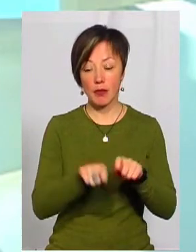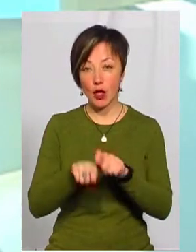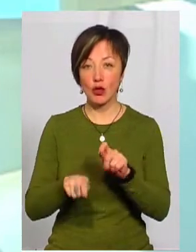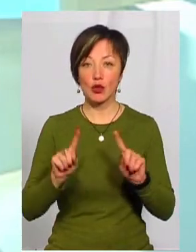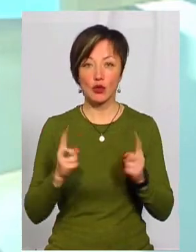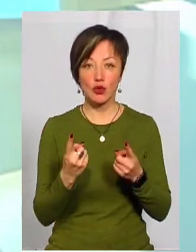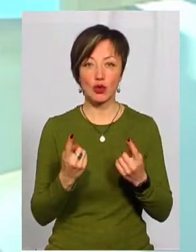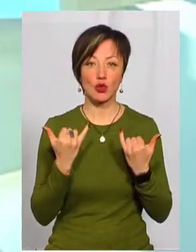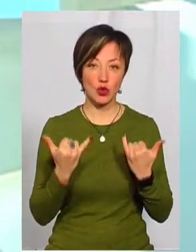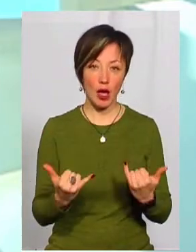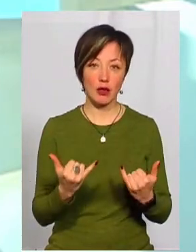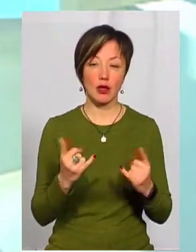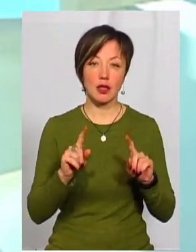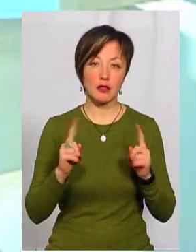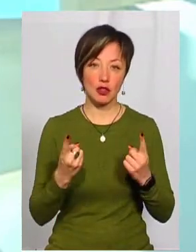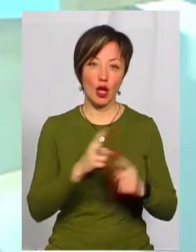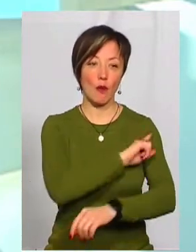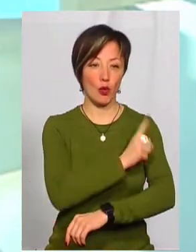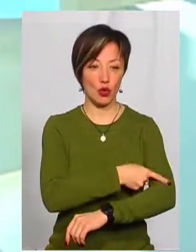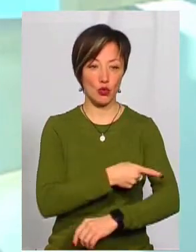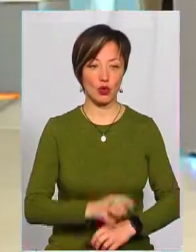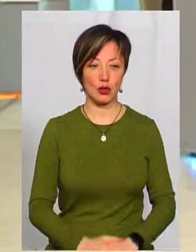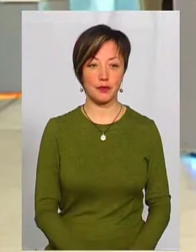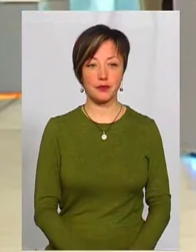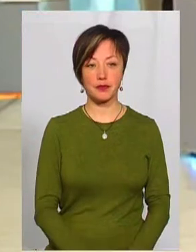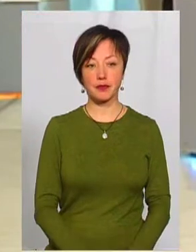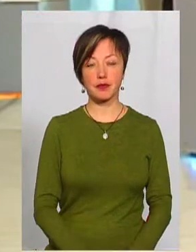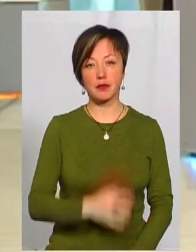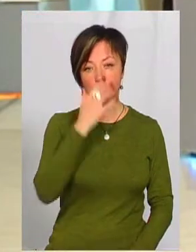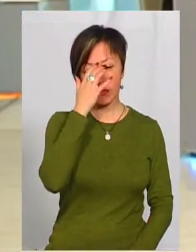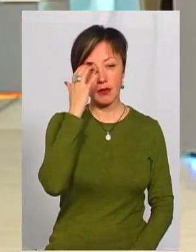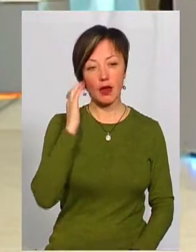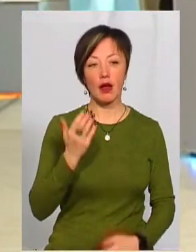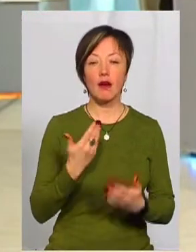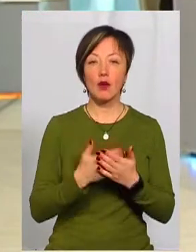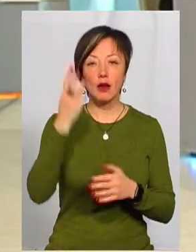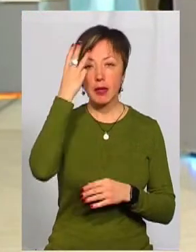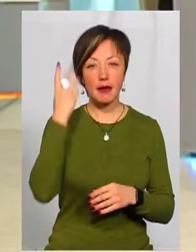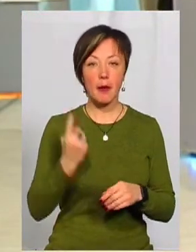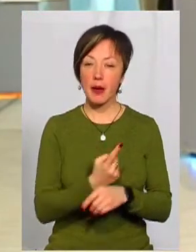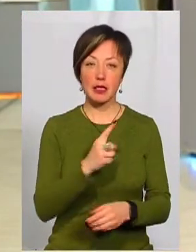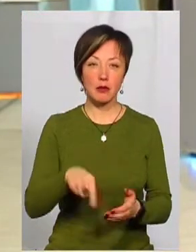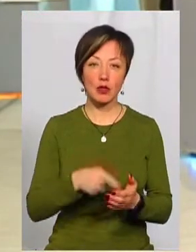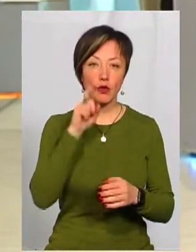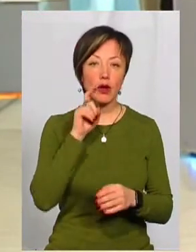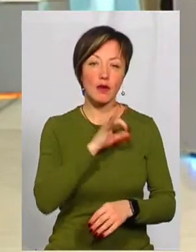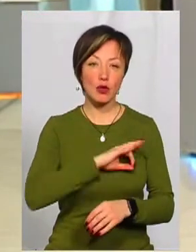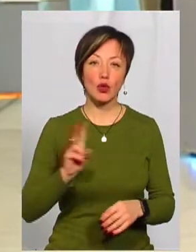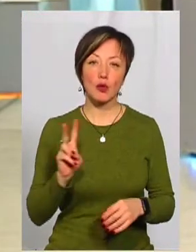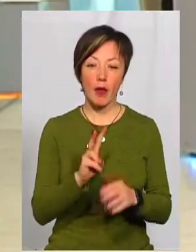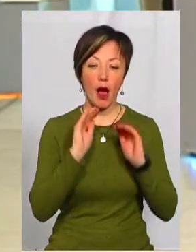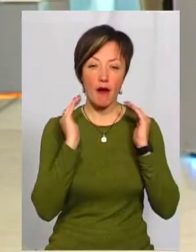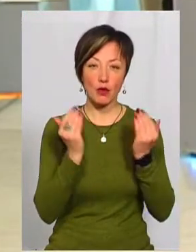вони надзвичайно сучасні і надзвичайно потужні. От Хмельницький не перше місто в Україні, де використовують уже тролейбуси